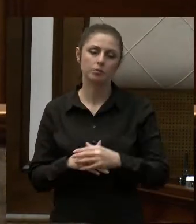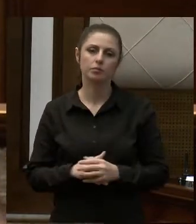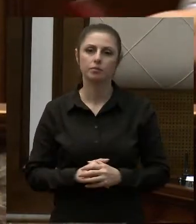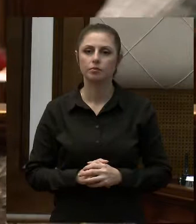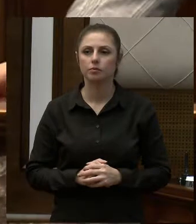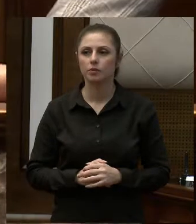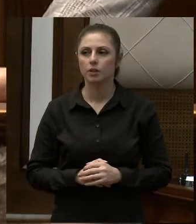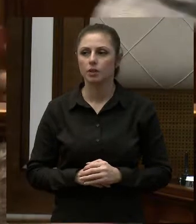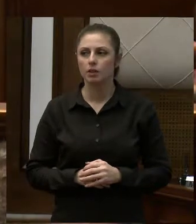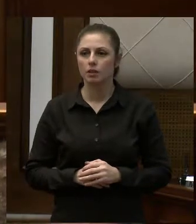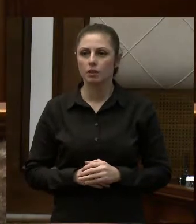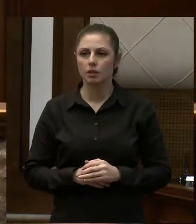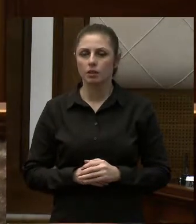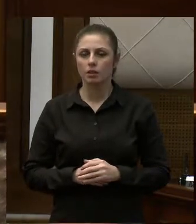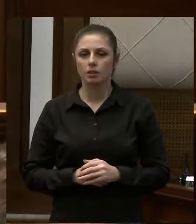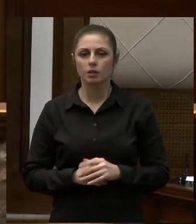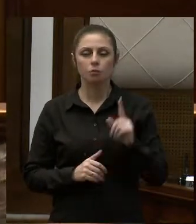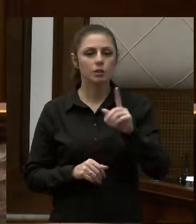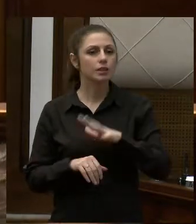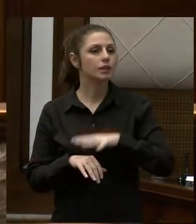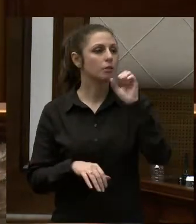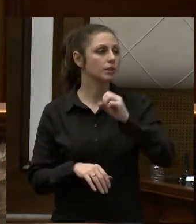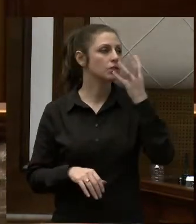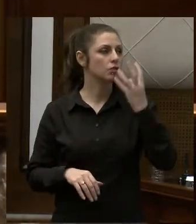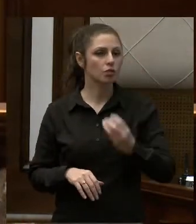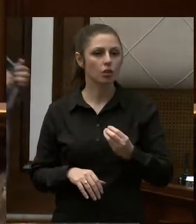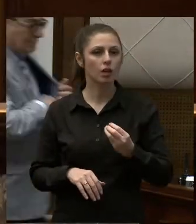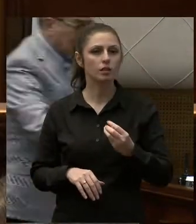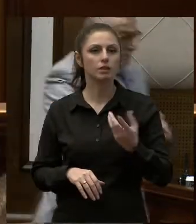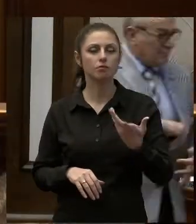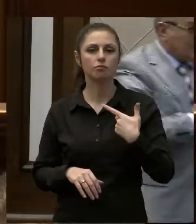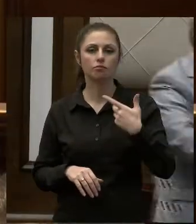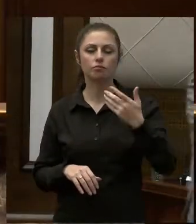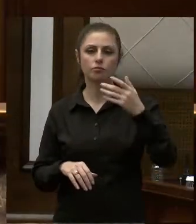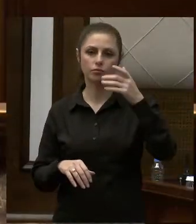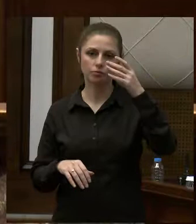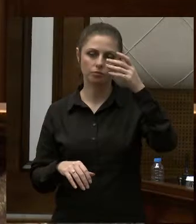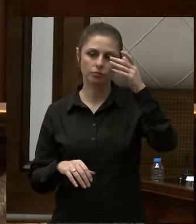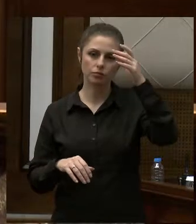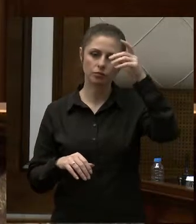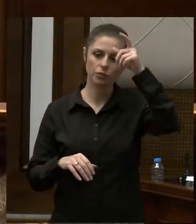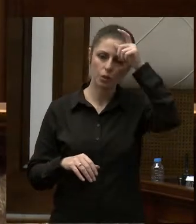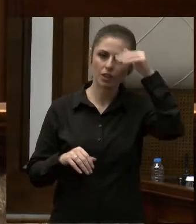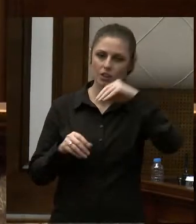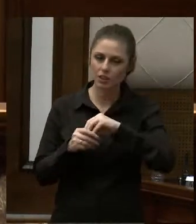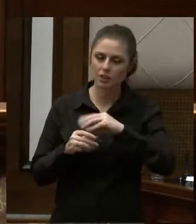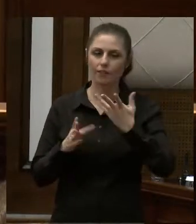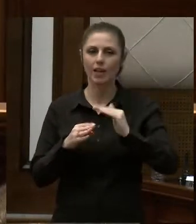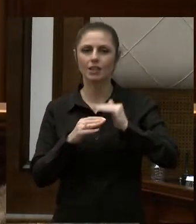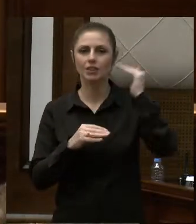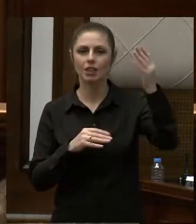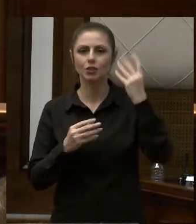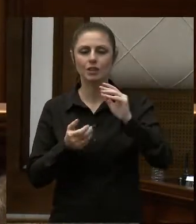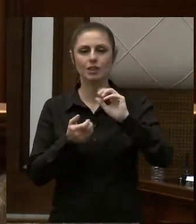Şimdi bu sözümüzün temsilcisi olan ve yurt içinde yurt dışında çok başarılı olan sporcu arkadaşlarımızı